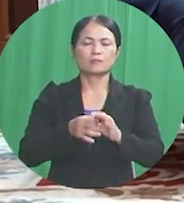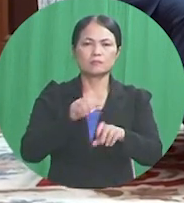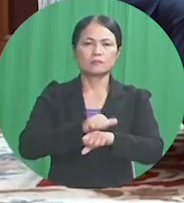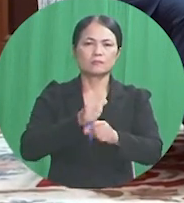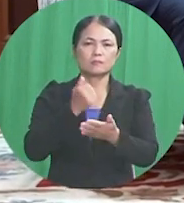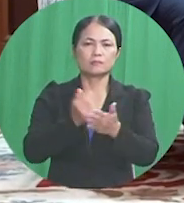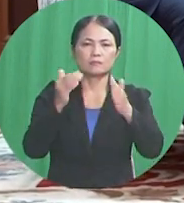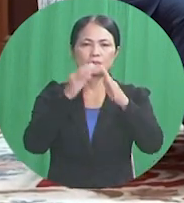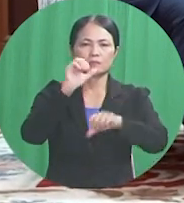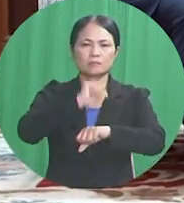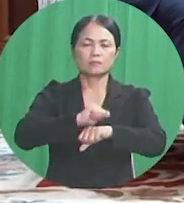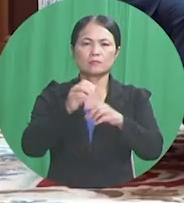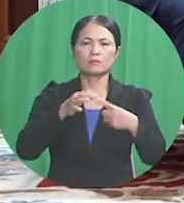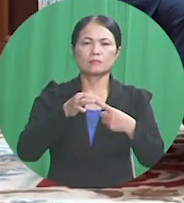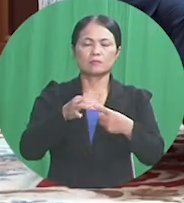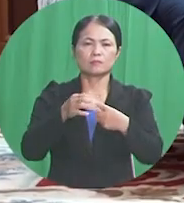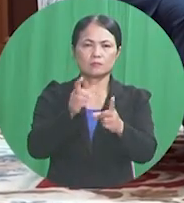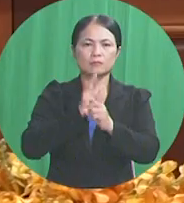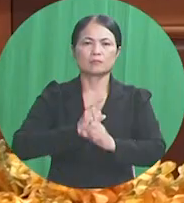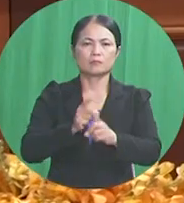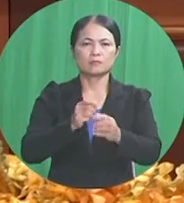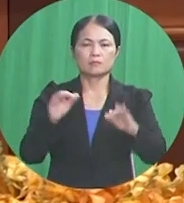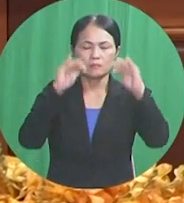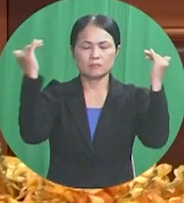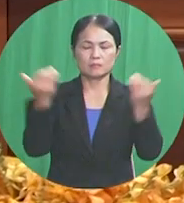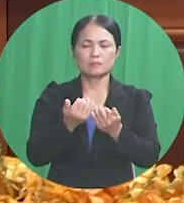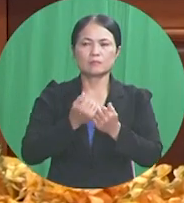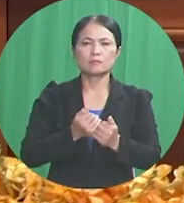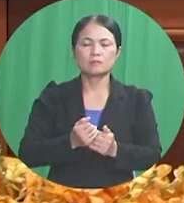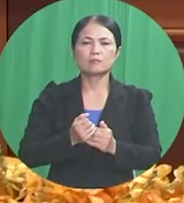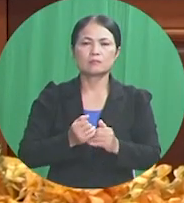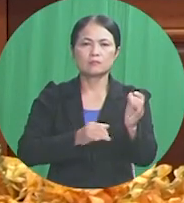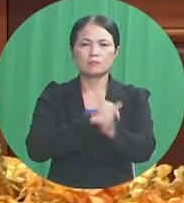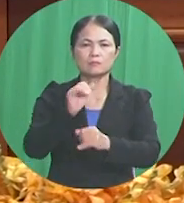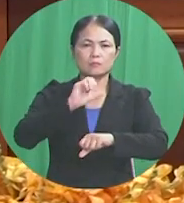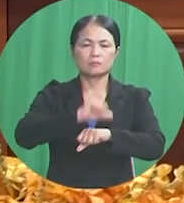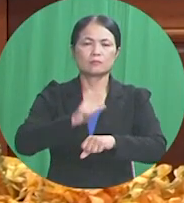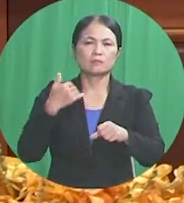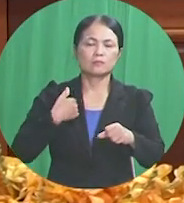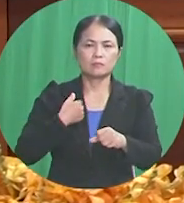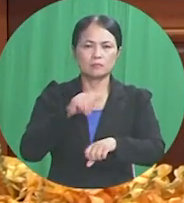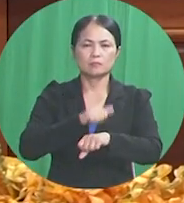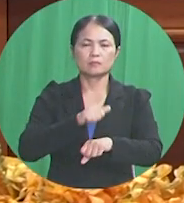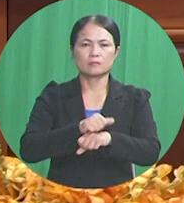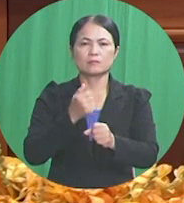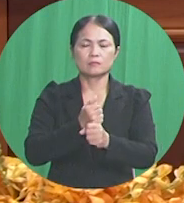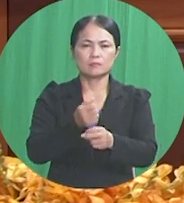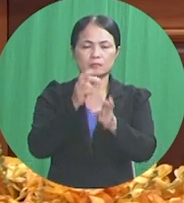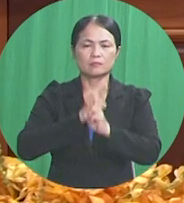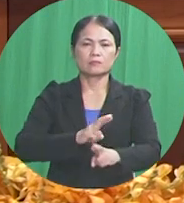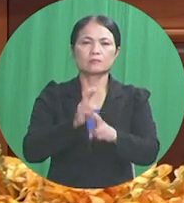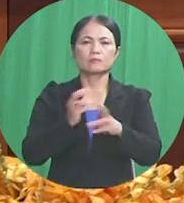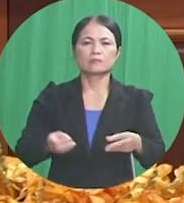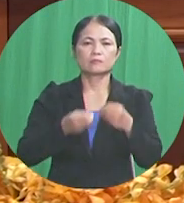าตูดสภาจีพิเศษตามริจสถาบันสหพิบอันตรสภาดานเมียนพิรกัยทเวสกไรริกา